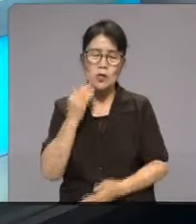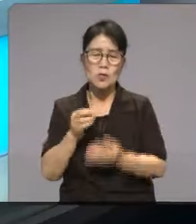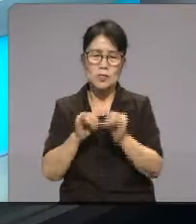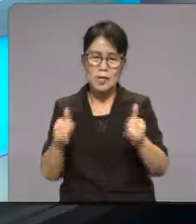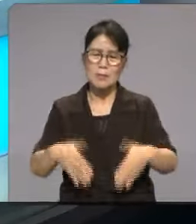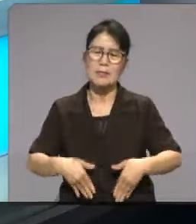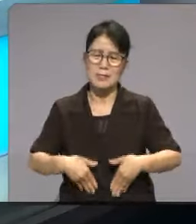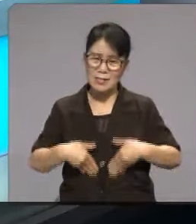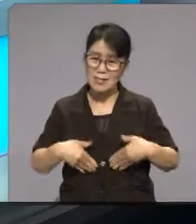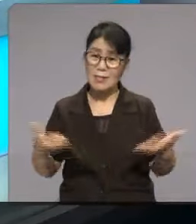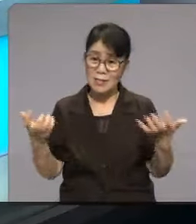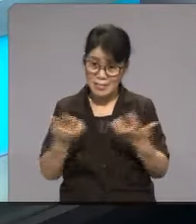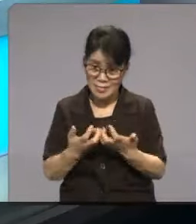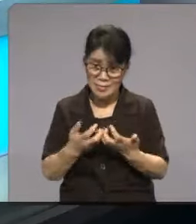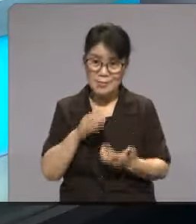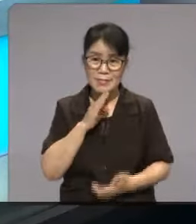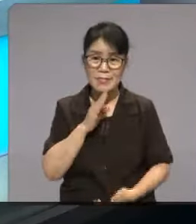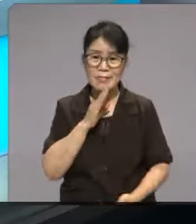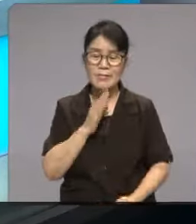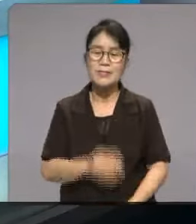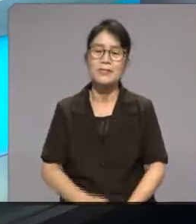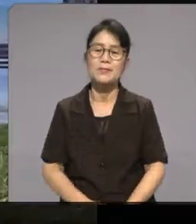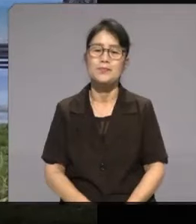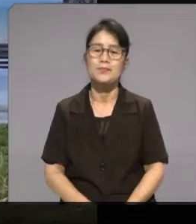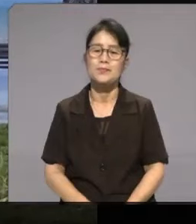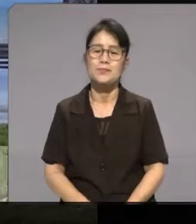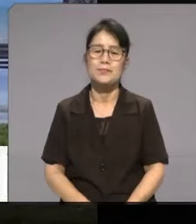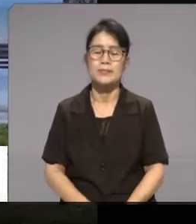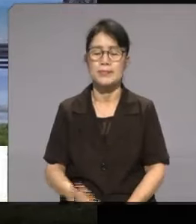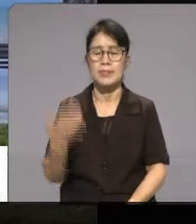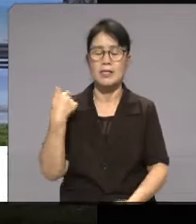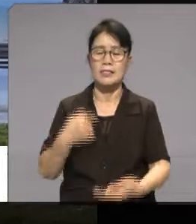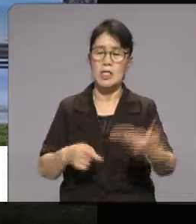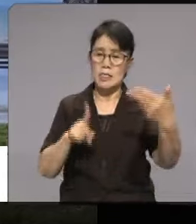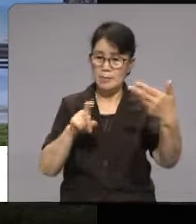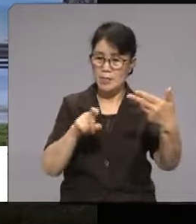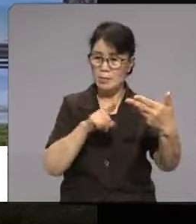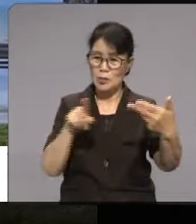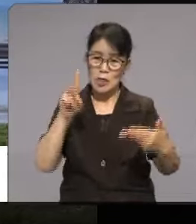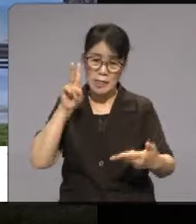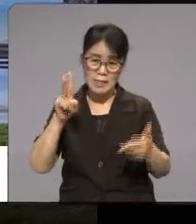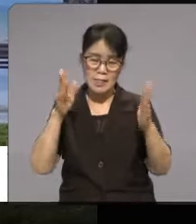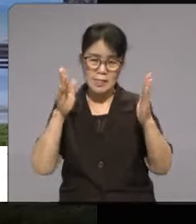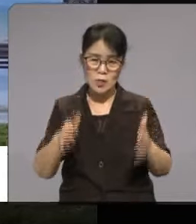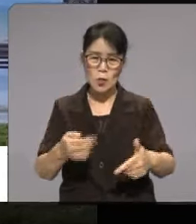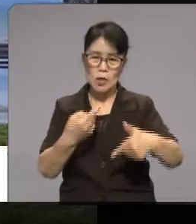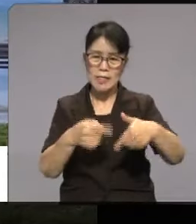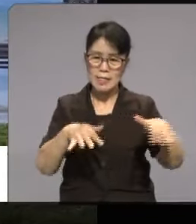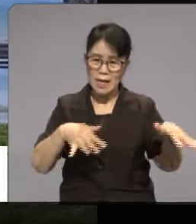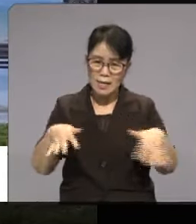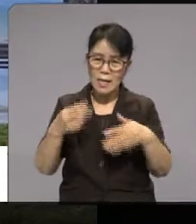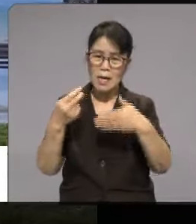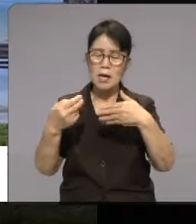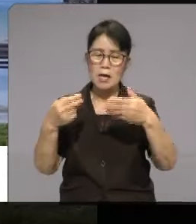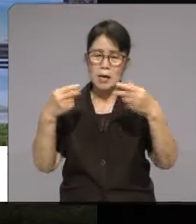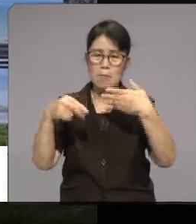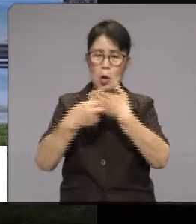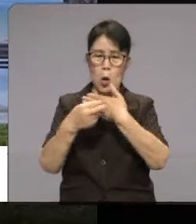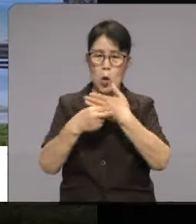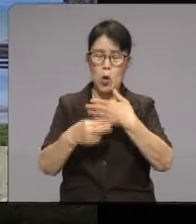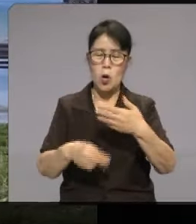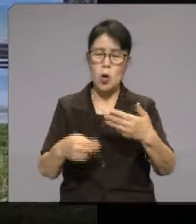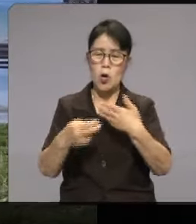훈훈함이 가득했다고요? 네, 지난 11일부터 이틀간 인하대병원의 18명의